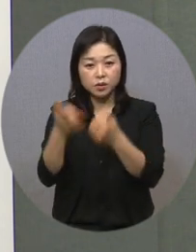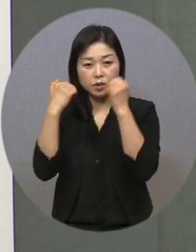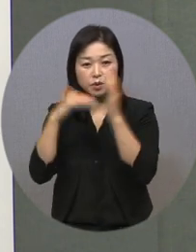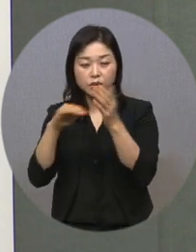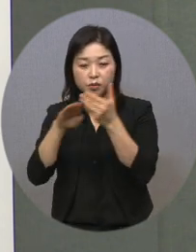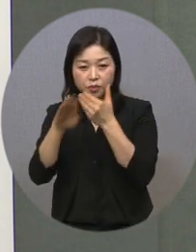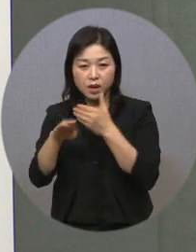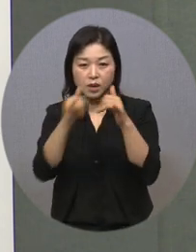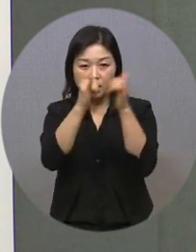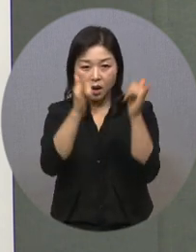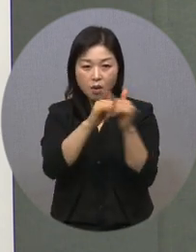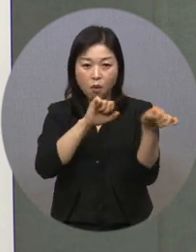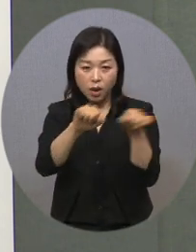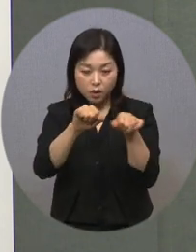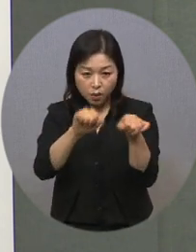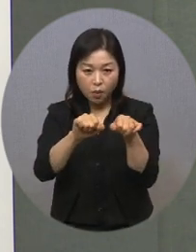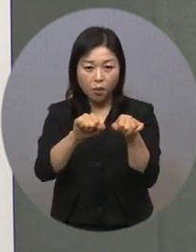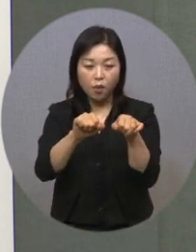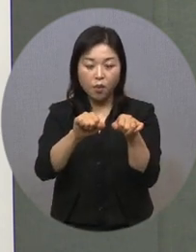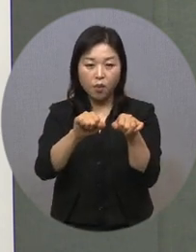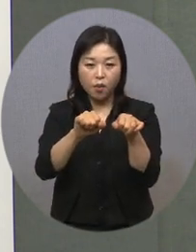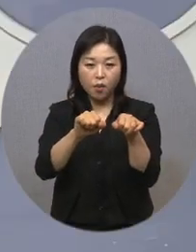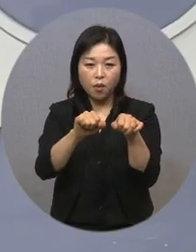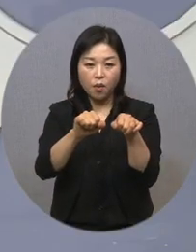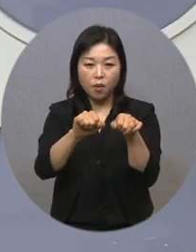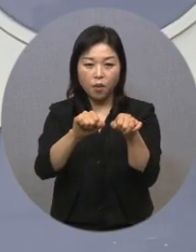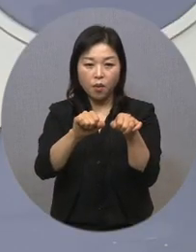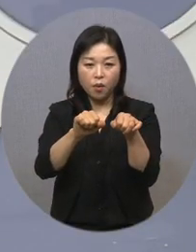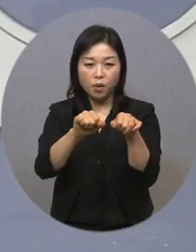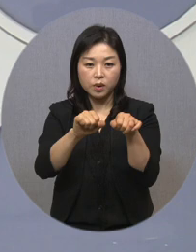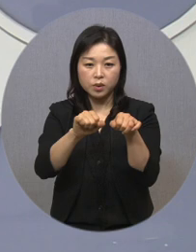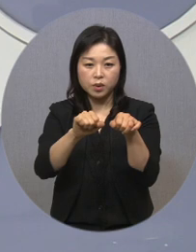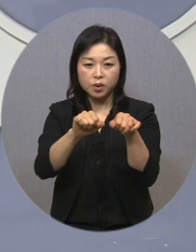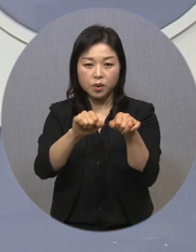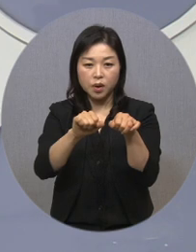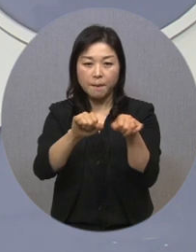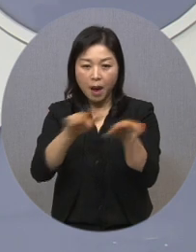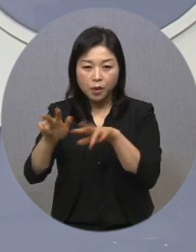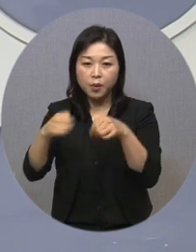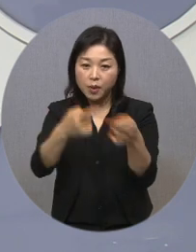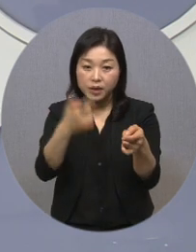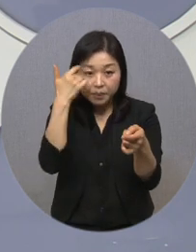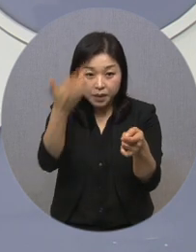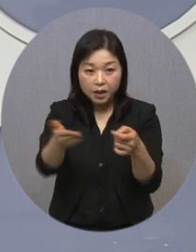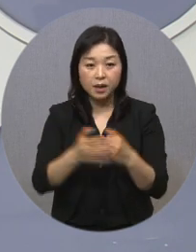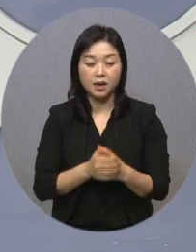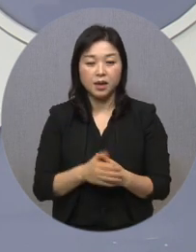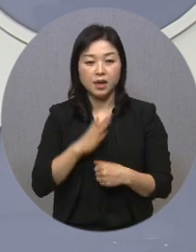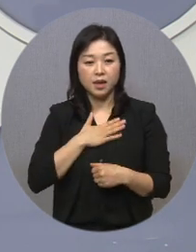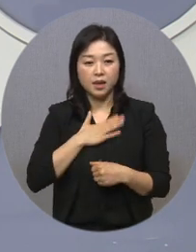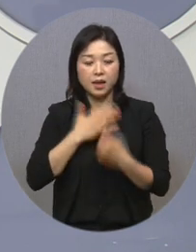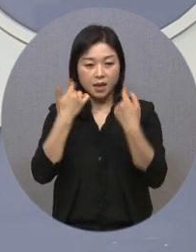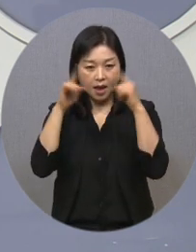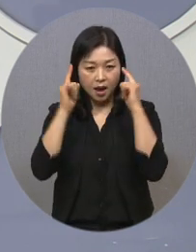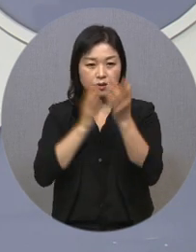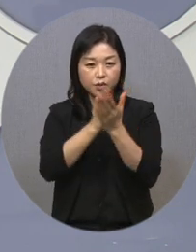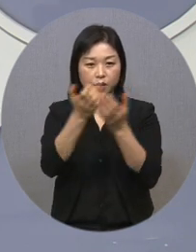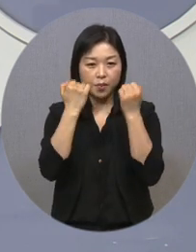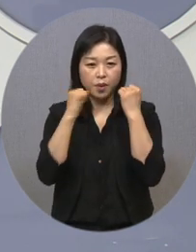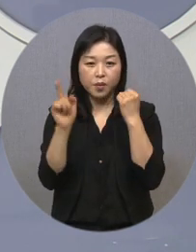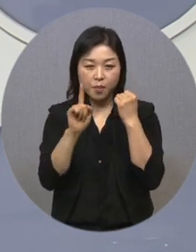졸업하고 사회운동가로 전환하셨나요? 대학 전공은 목회자가